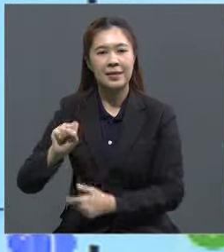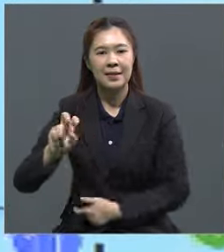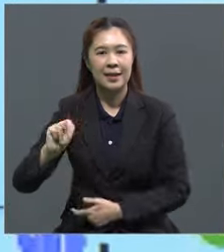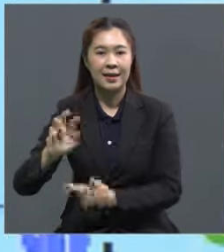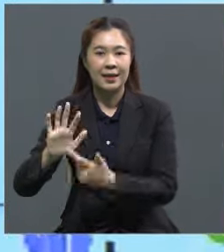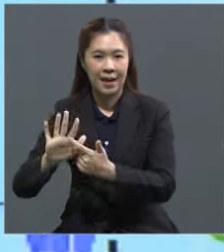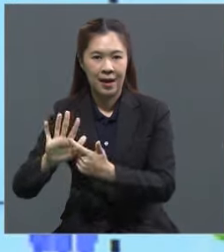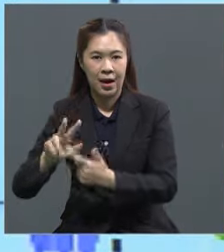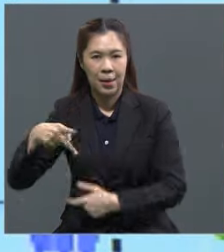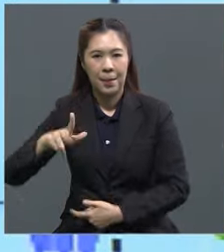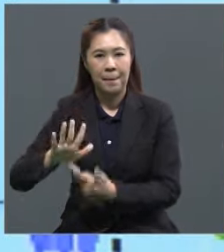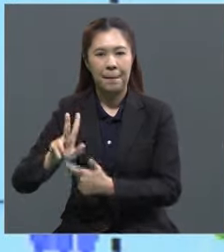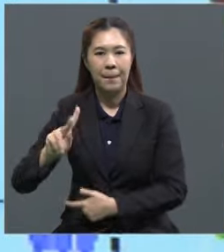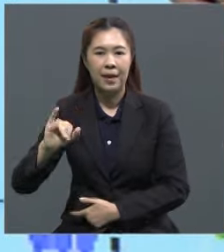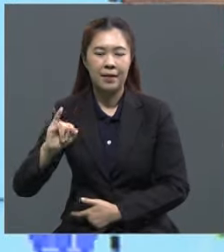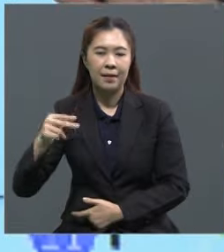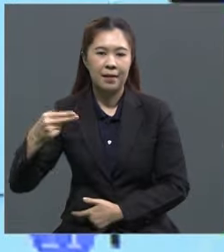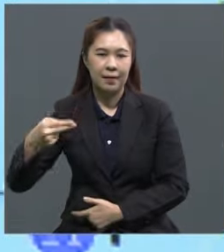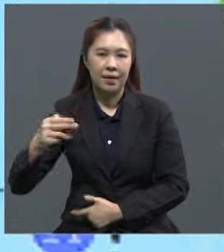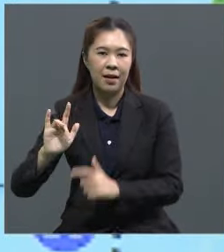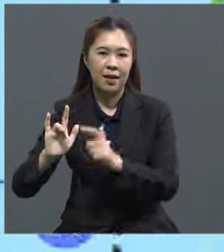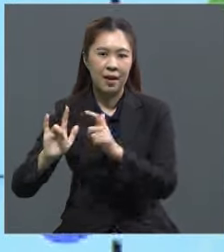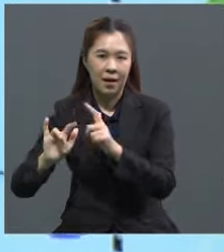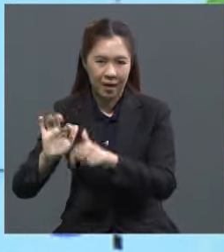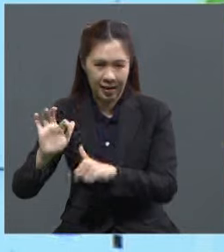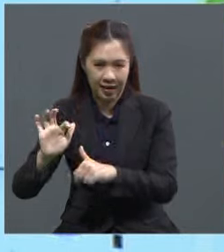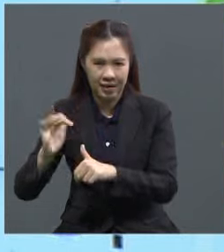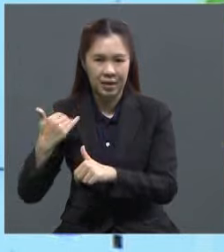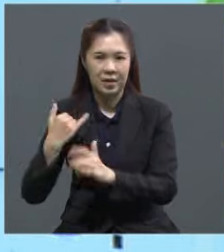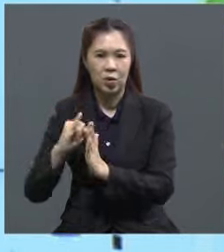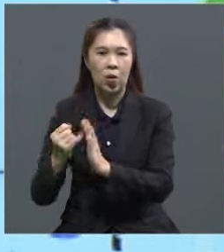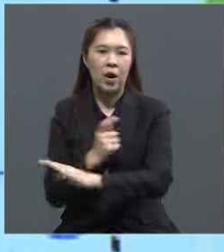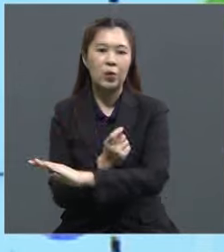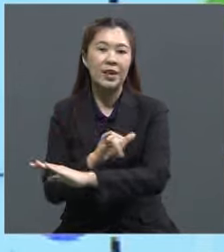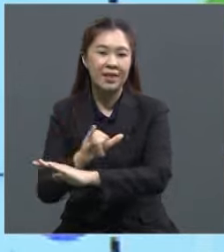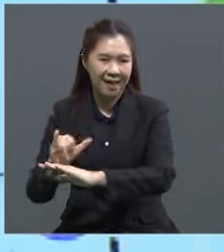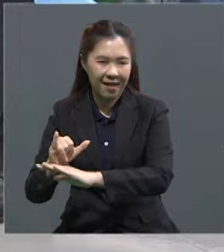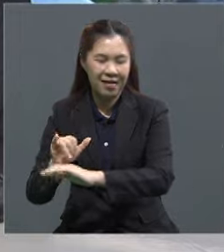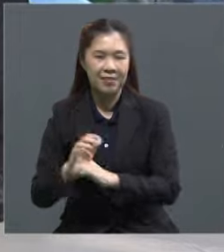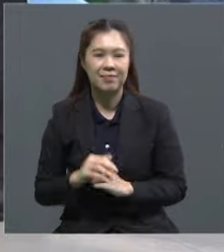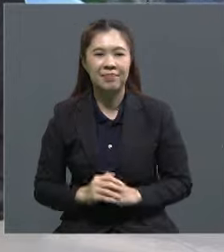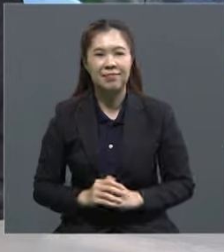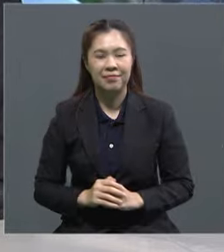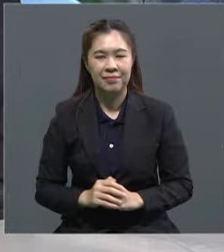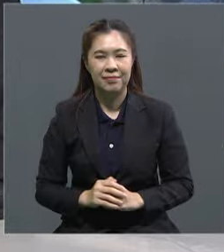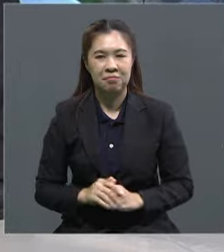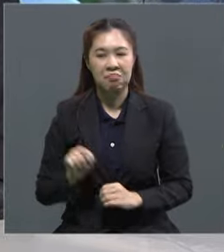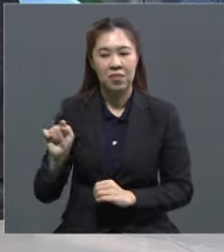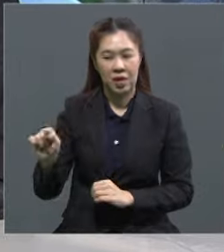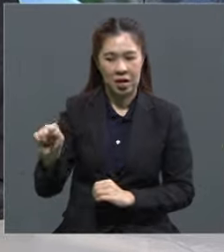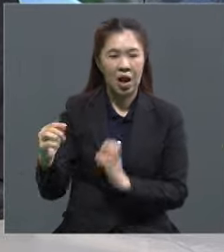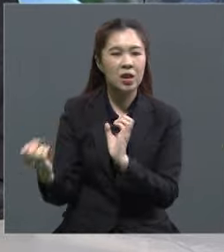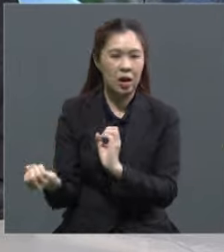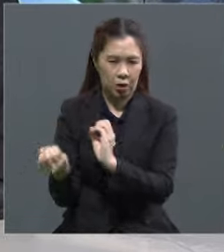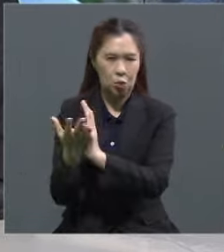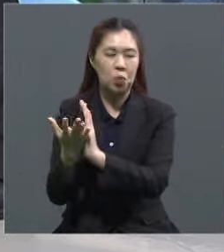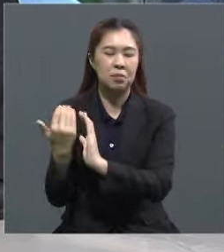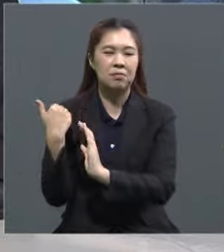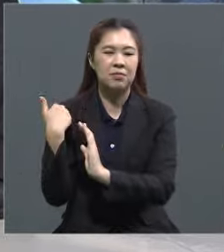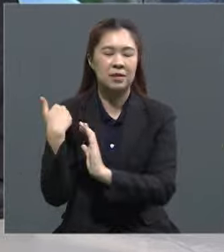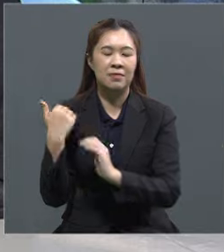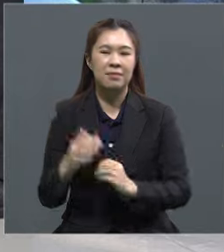ส่วนของอำเภอผักไห่พระนครศรียาแลก็ทางแม่น้ำน้อยนะครับในส่วนนี้เนี่ยเนี่ยก็จะได้รับผลกระทบในระดับหนึ่ง